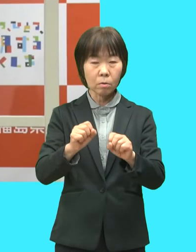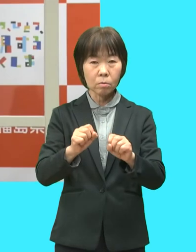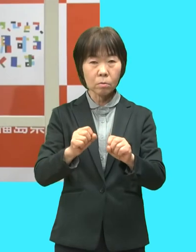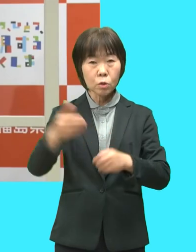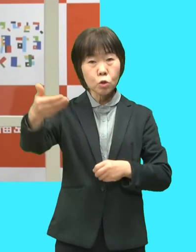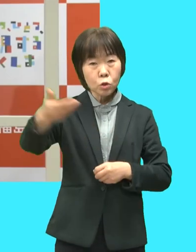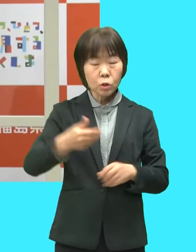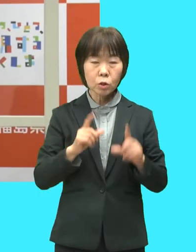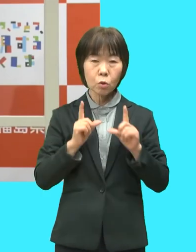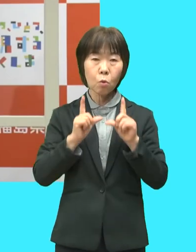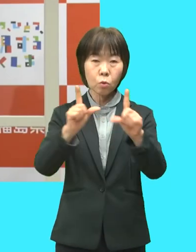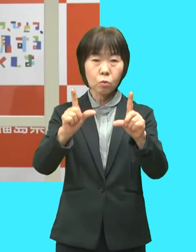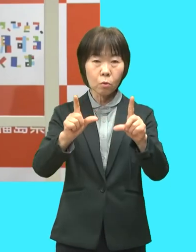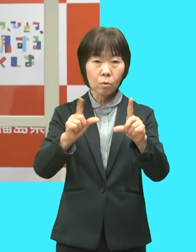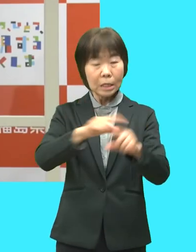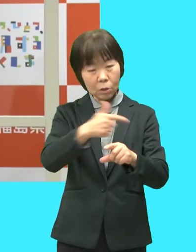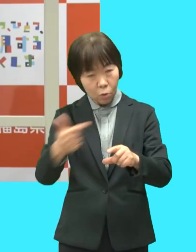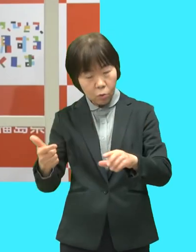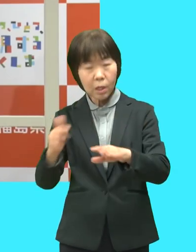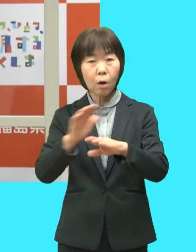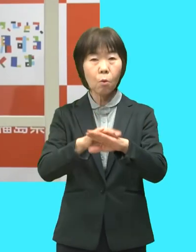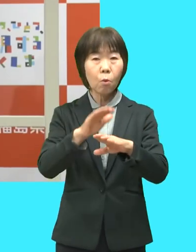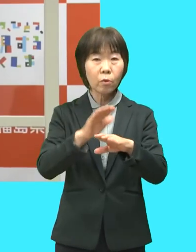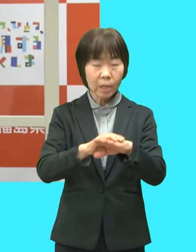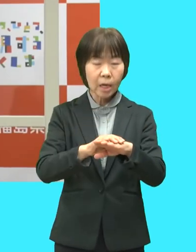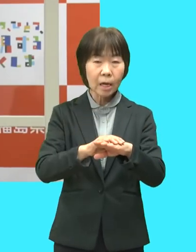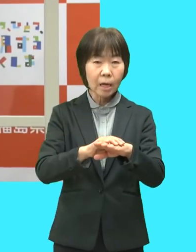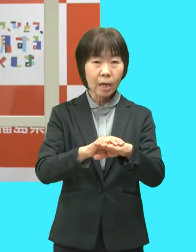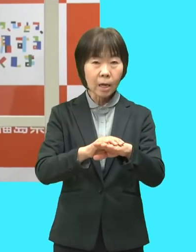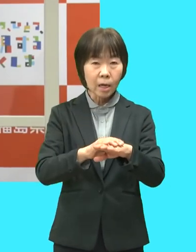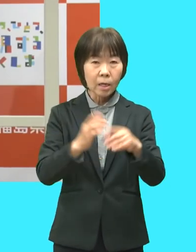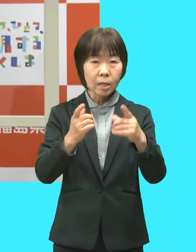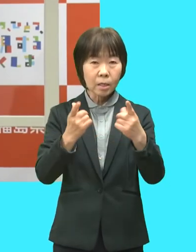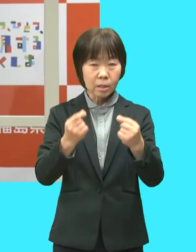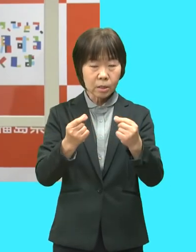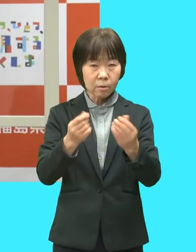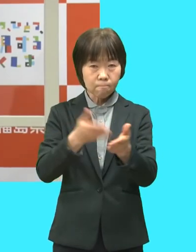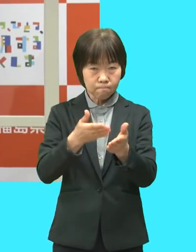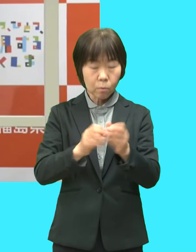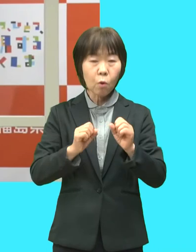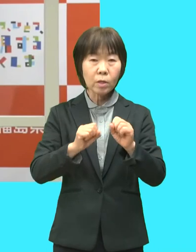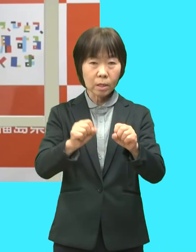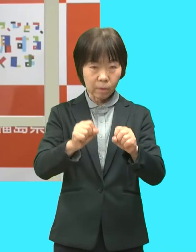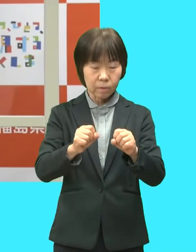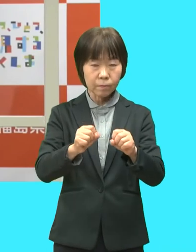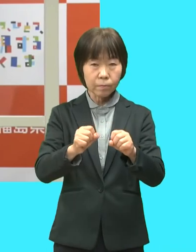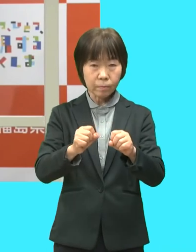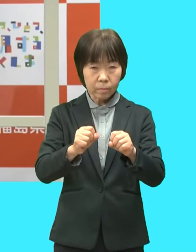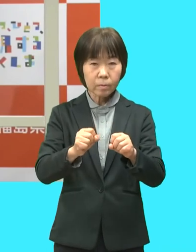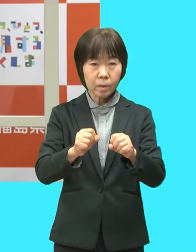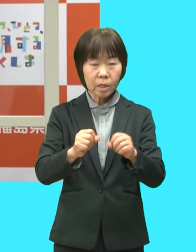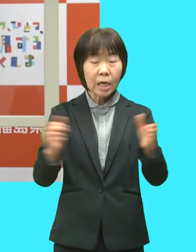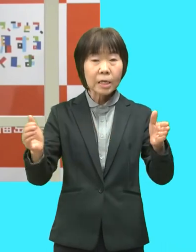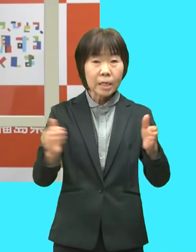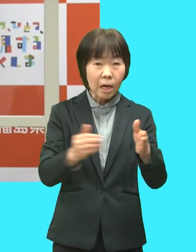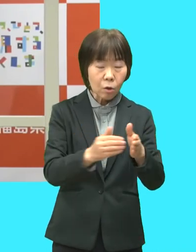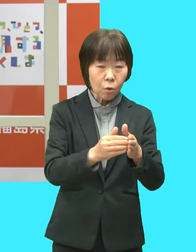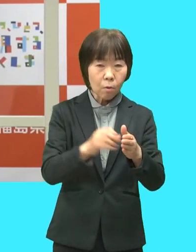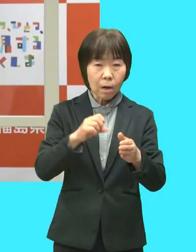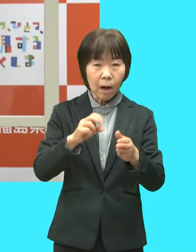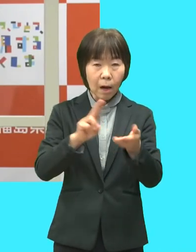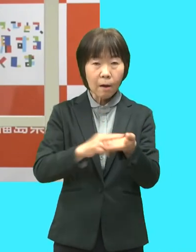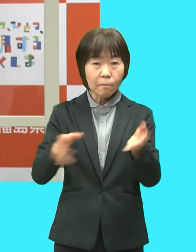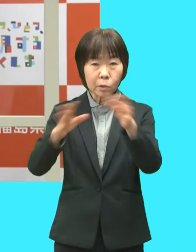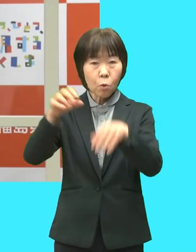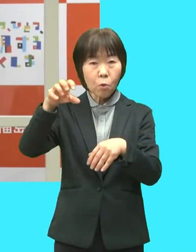答を行うなど、いろんな手段を通じて今徹底に努めておりますが、結局最後は病院高齢者